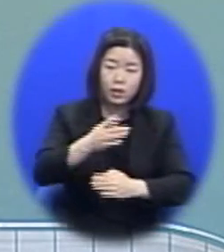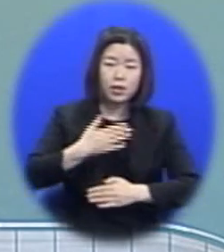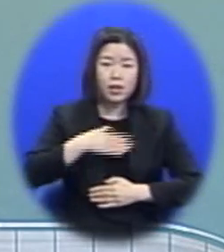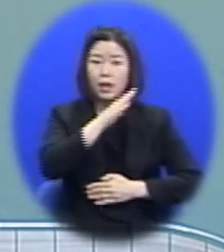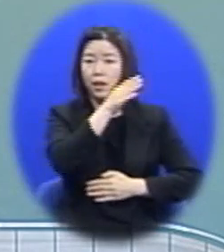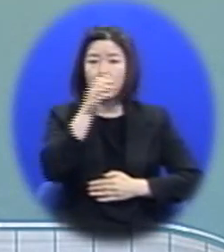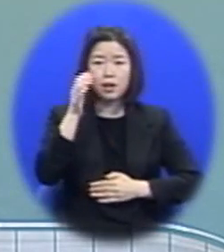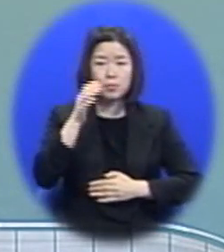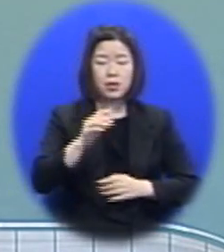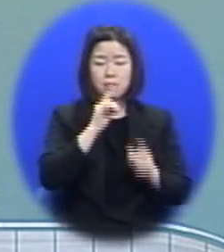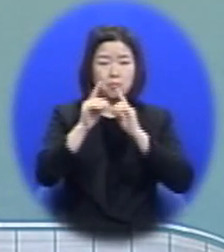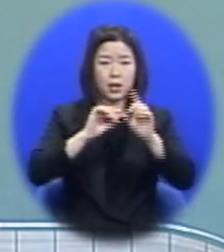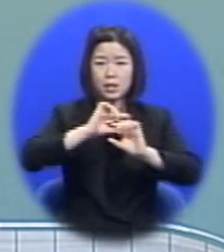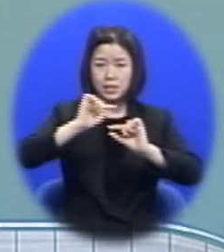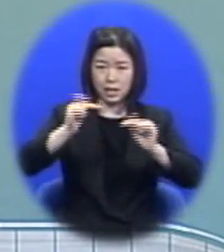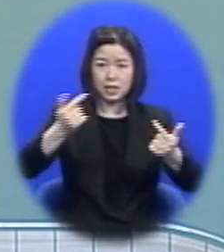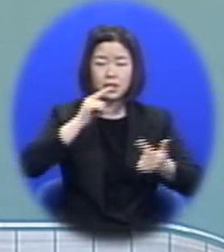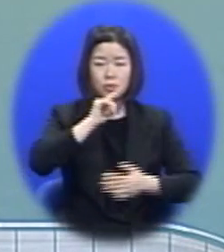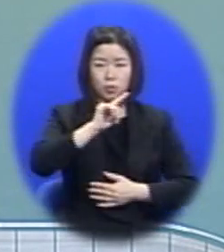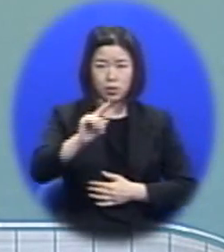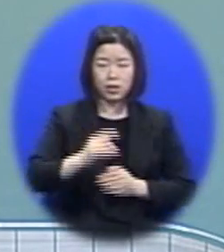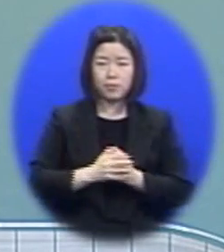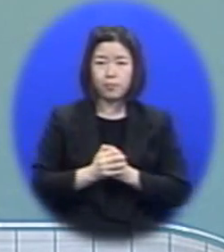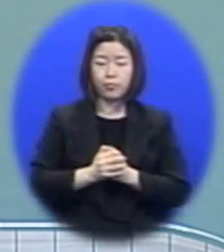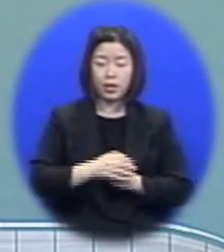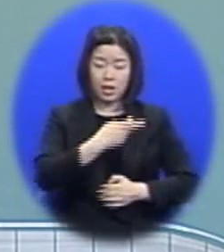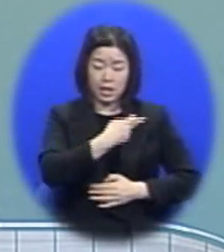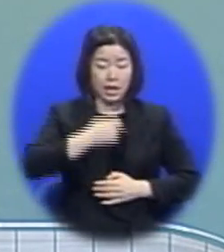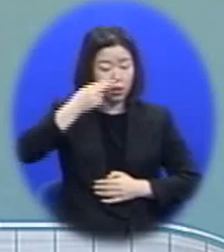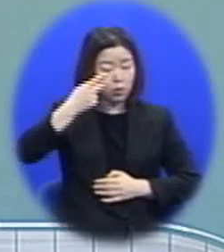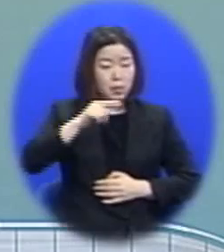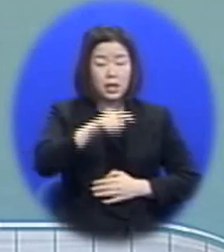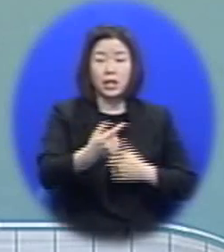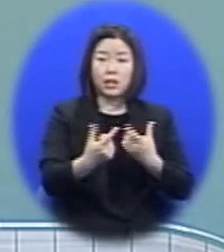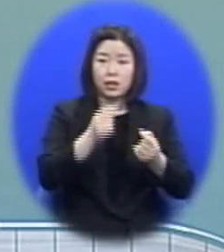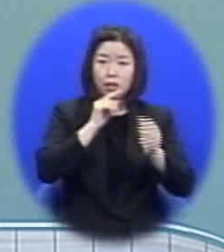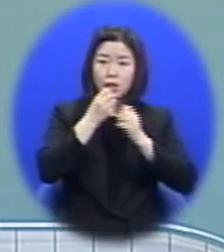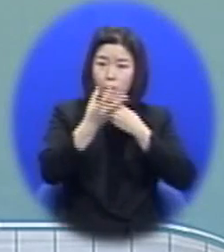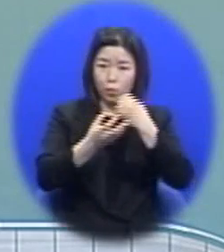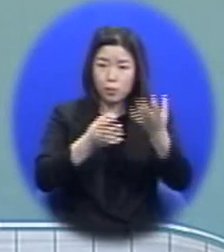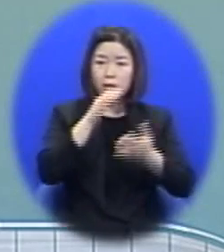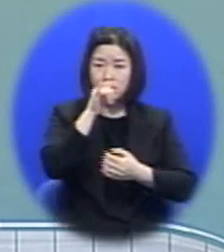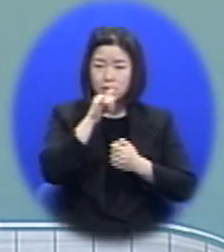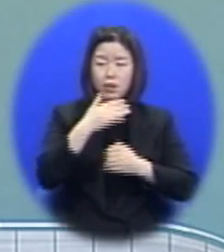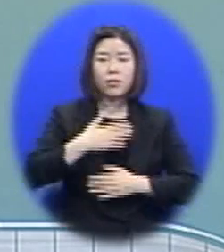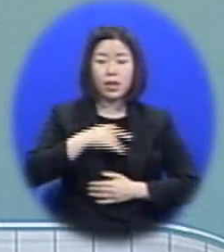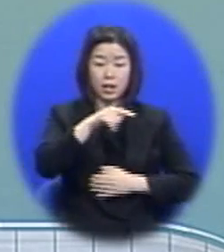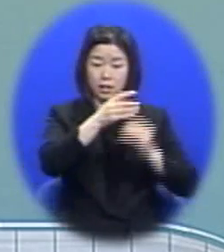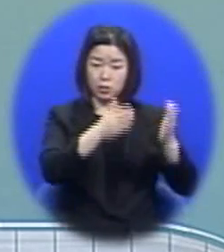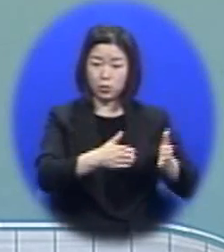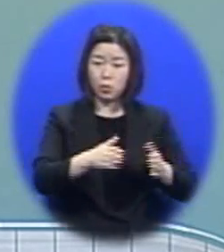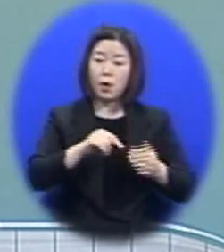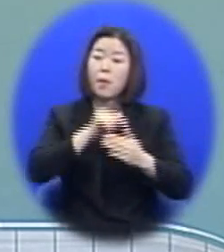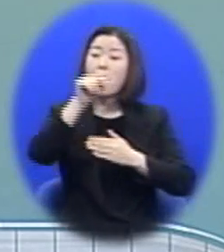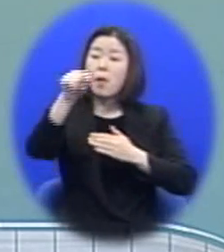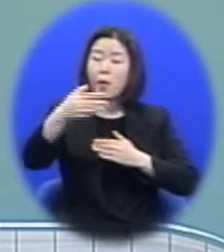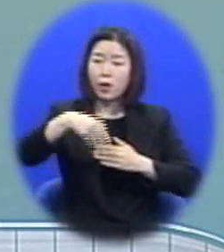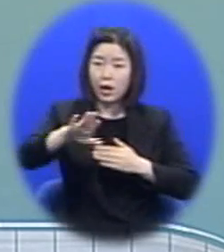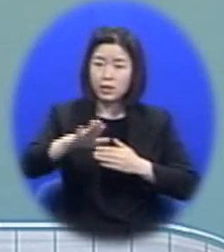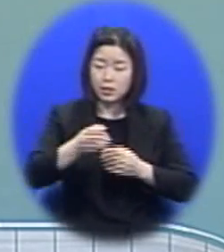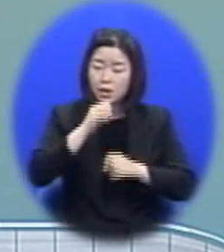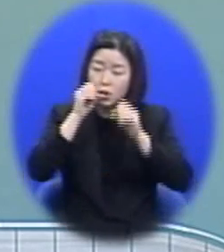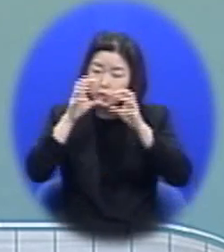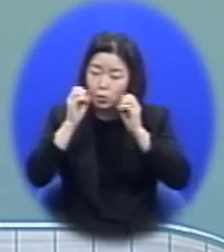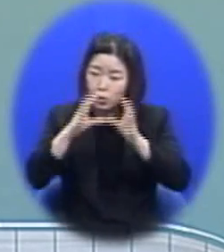말하지 아니하노라 사도 바울은 그렇게 고백했어요 내가 그동안 나가서 전도하고 설교한